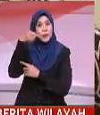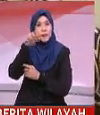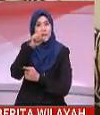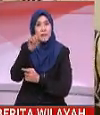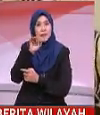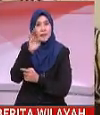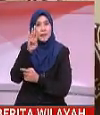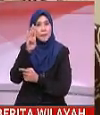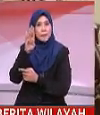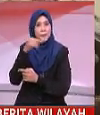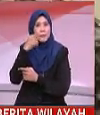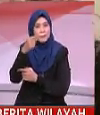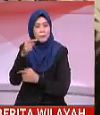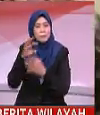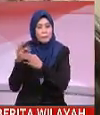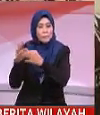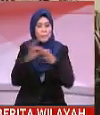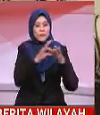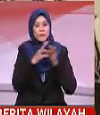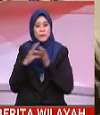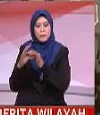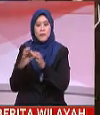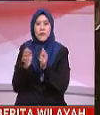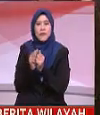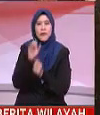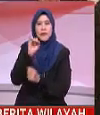kita bekerjasamalah dengan IPT.